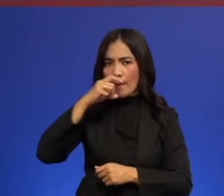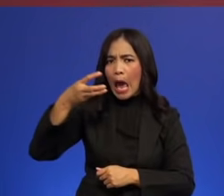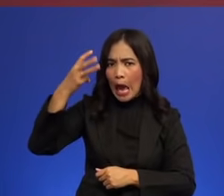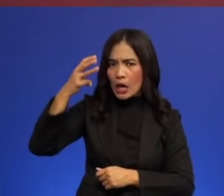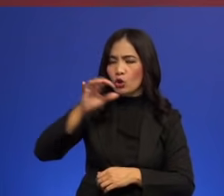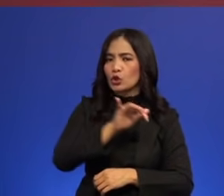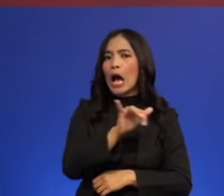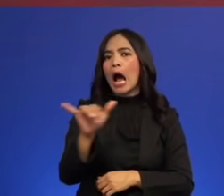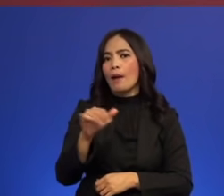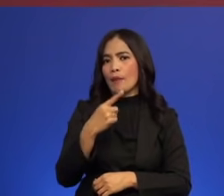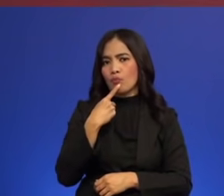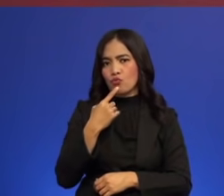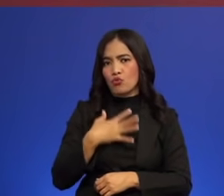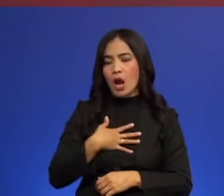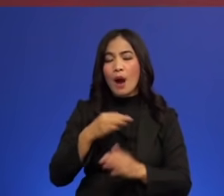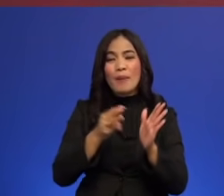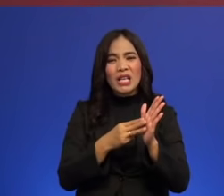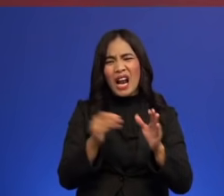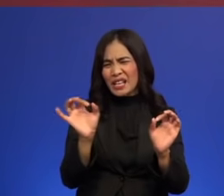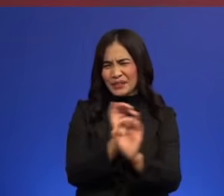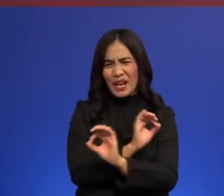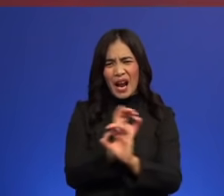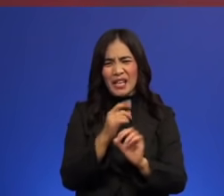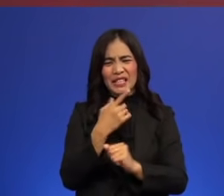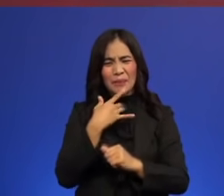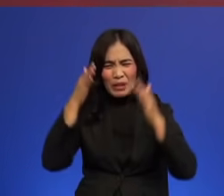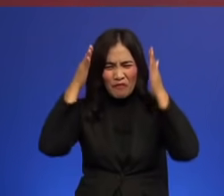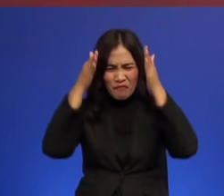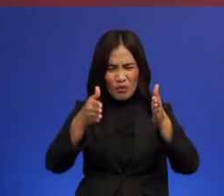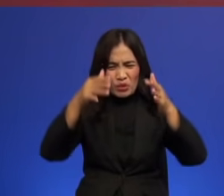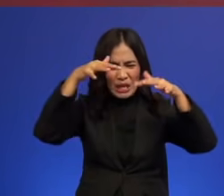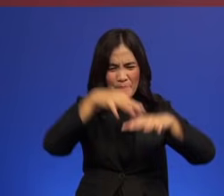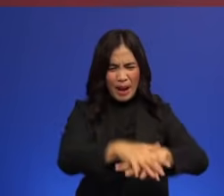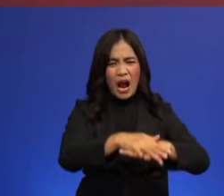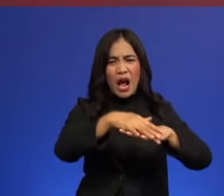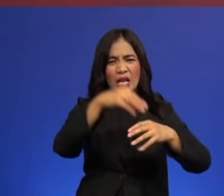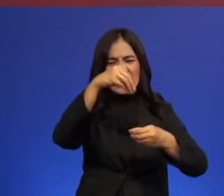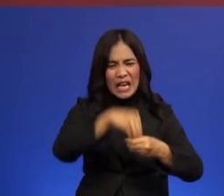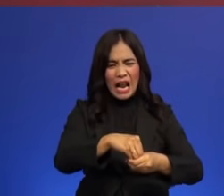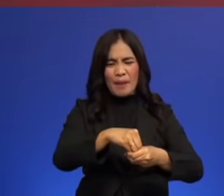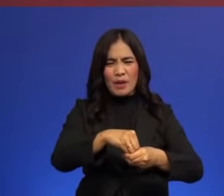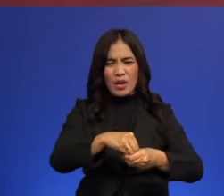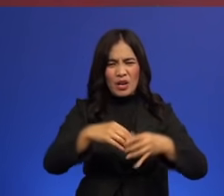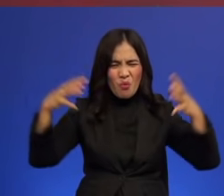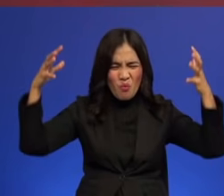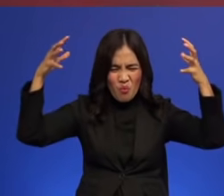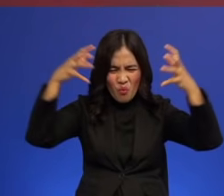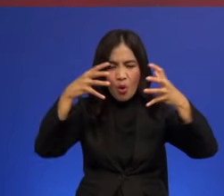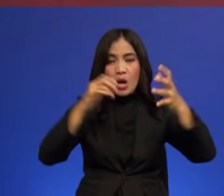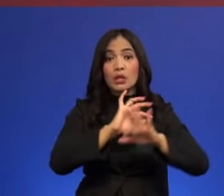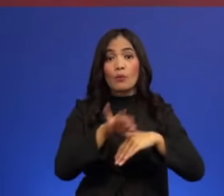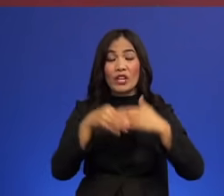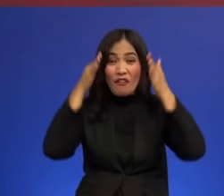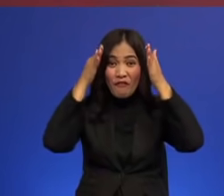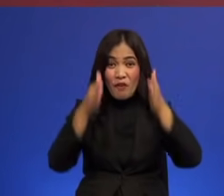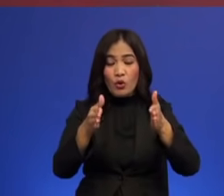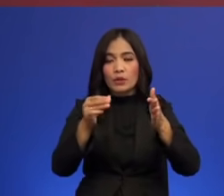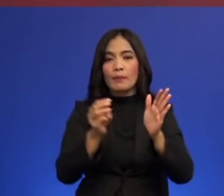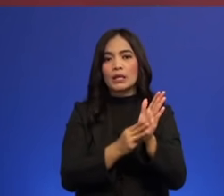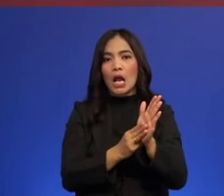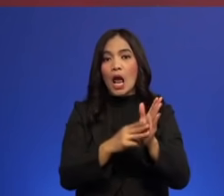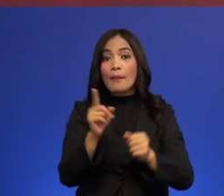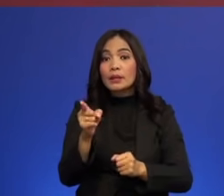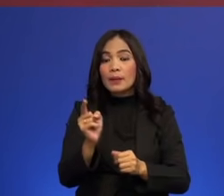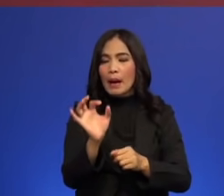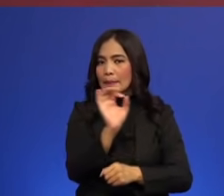masalah. Tapi jangan kita ini terjebak, terkungkung oleh masalah. Karena kita